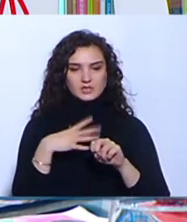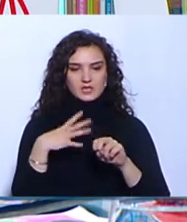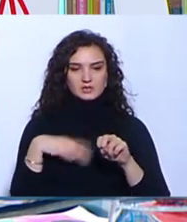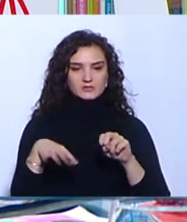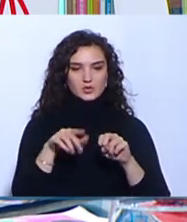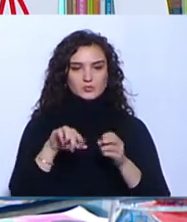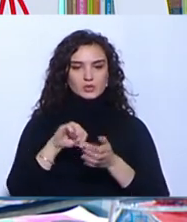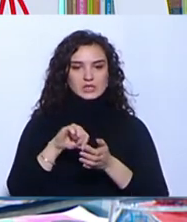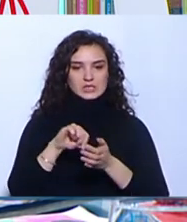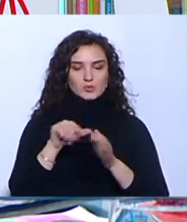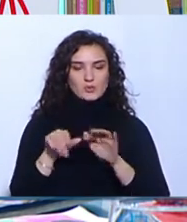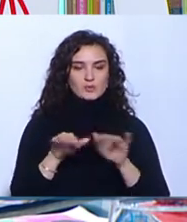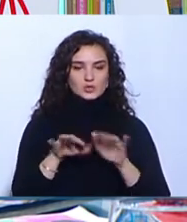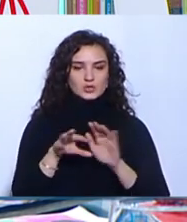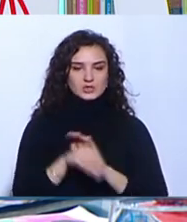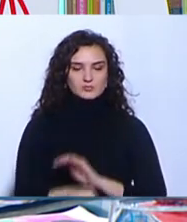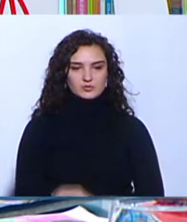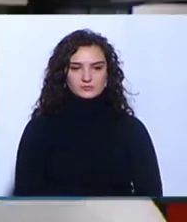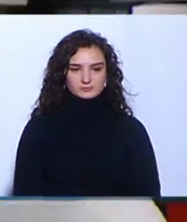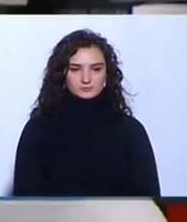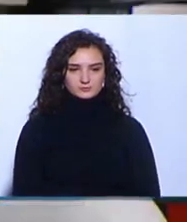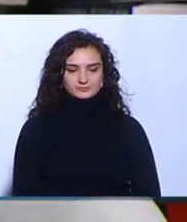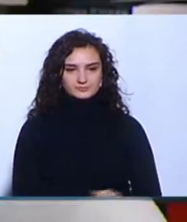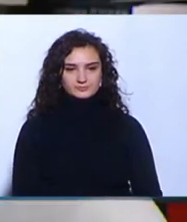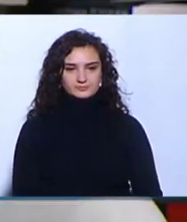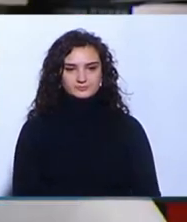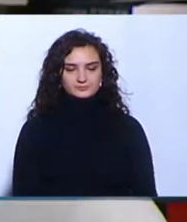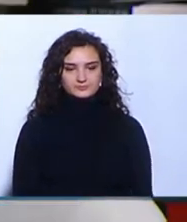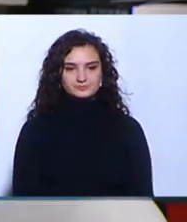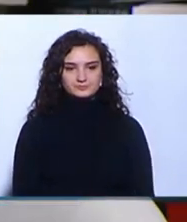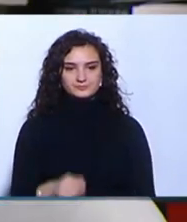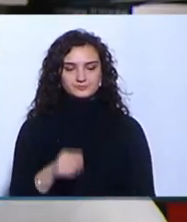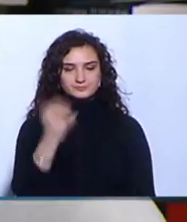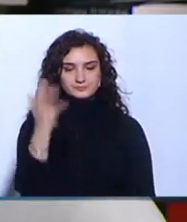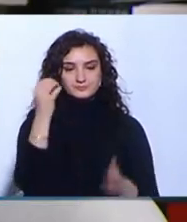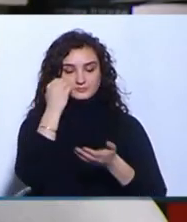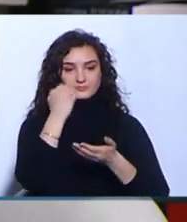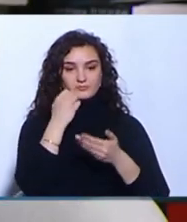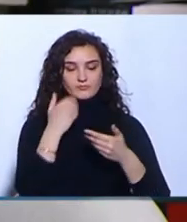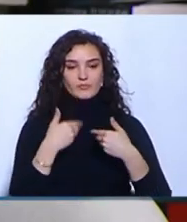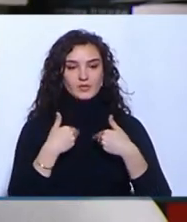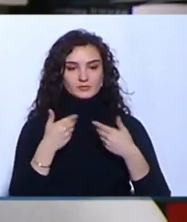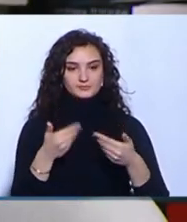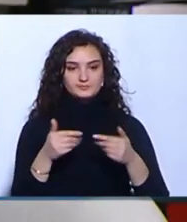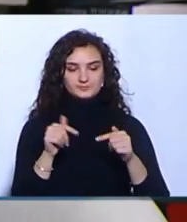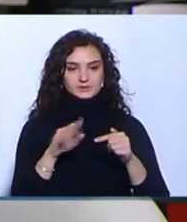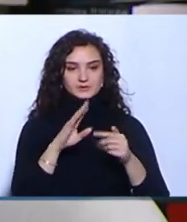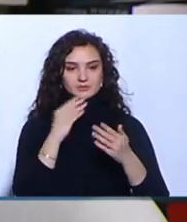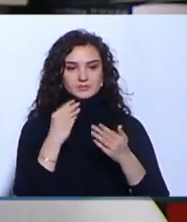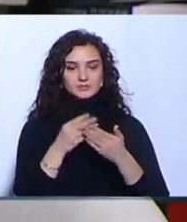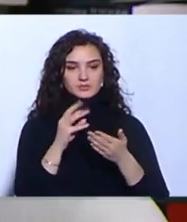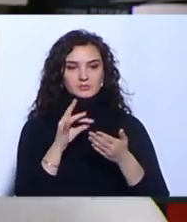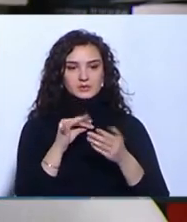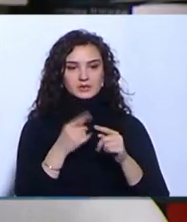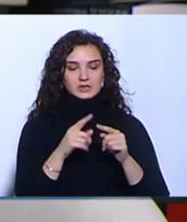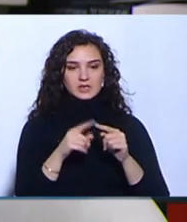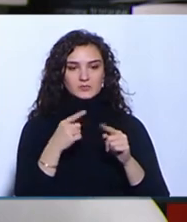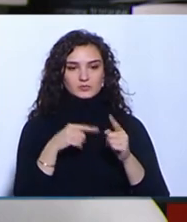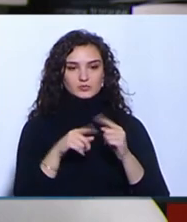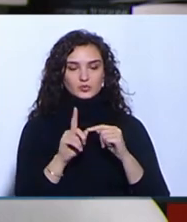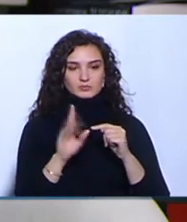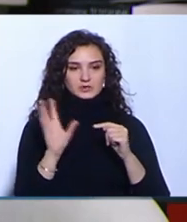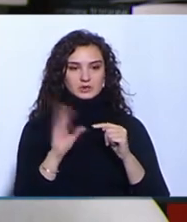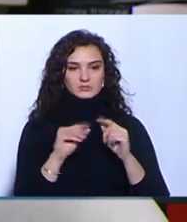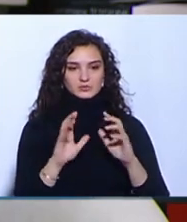საქართველოს მონაწილეობა ამ პროცესებში? მოგახსენებთ. პირველ რიგში მადლობა სტუდიაში მოწვევისთვის. ქალბატონო მარი, გამომდინარე იქიდან, რომ